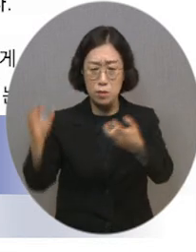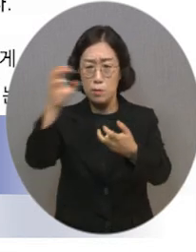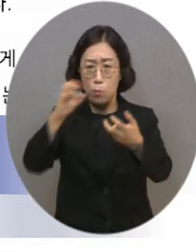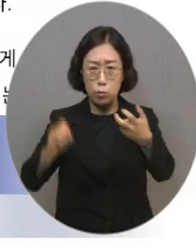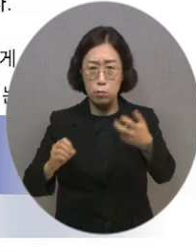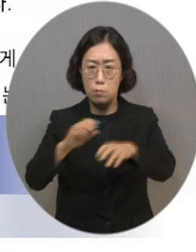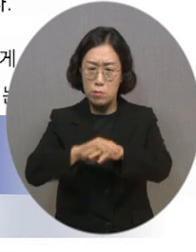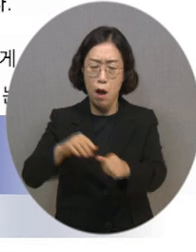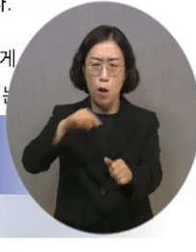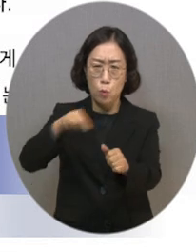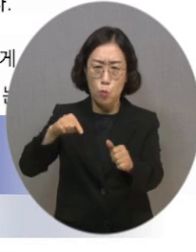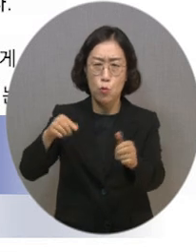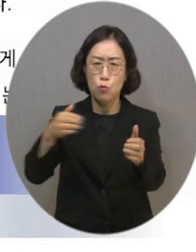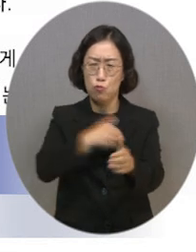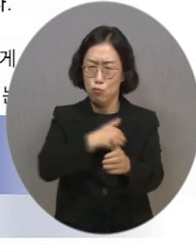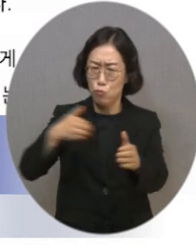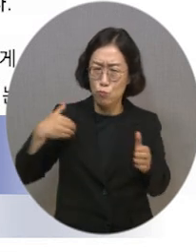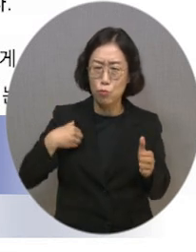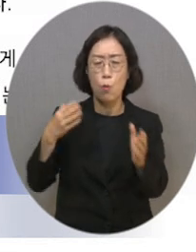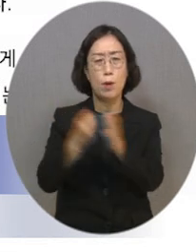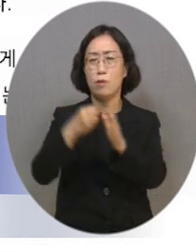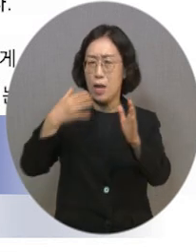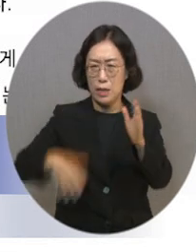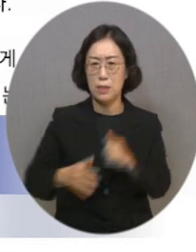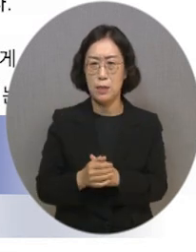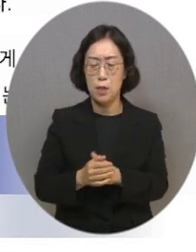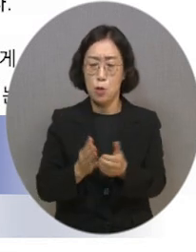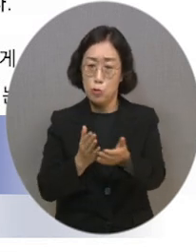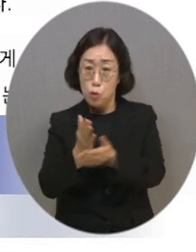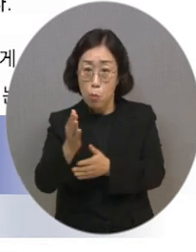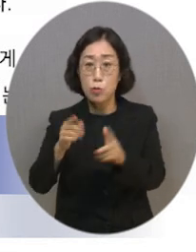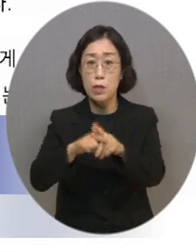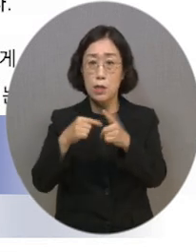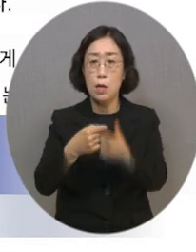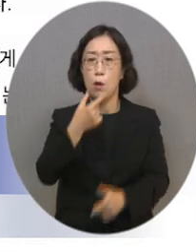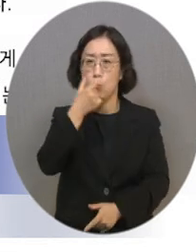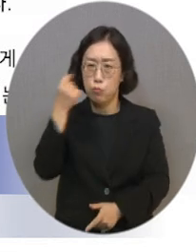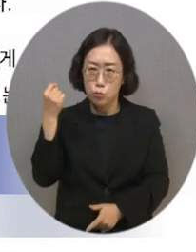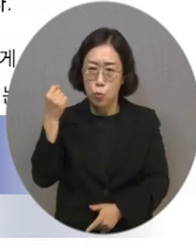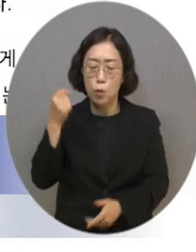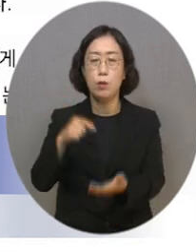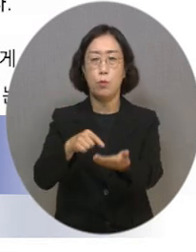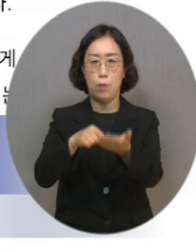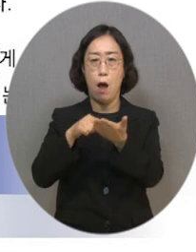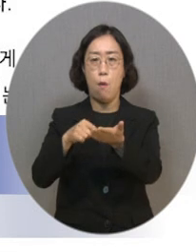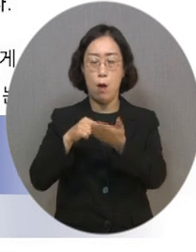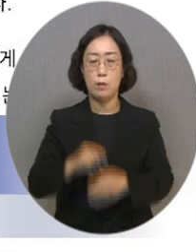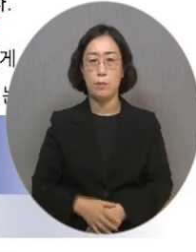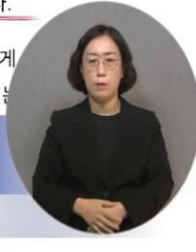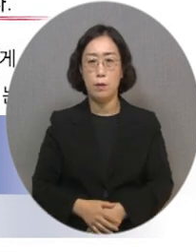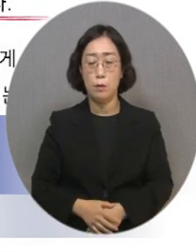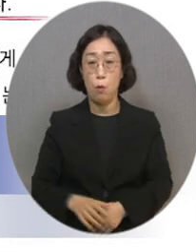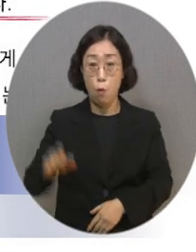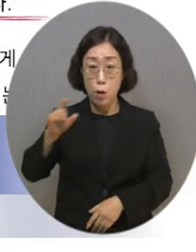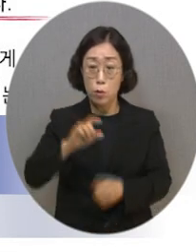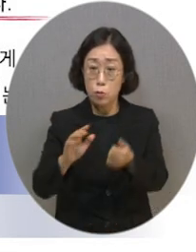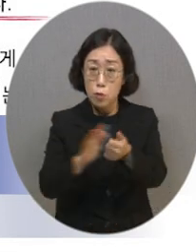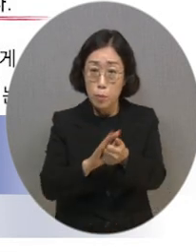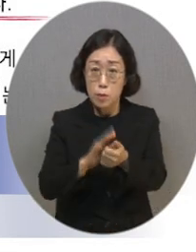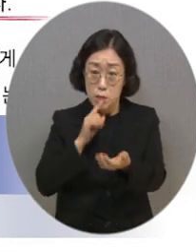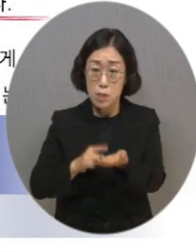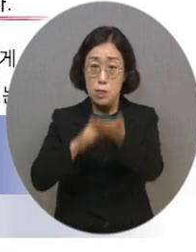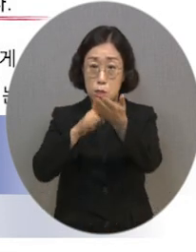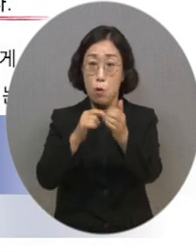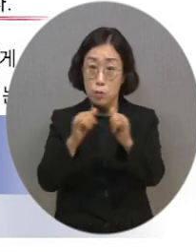교육을 받지 못하고 있어이 해당 서비스의 전반적인 이해가 부족하다는 의견이 나왔습니다 또한 서비스 이용자의